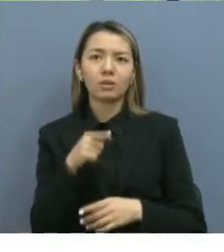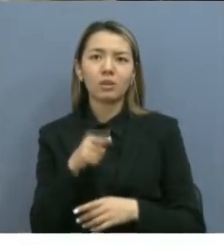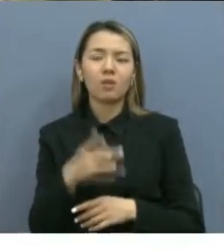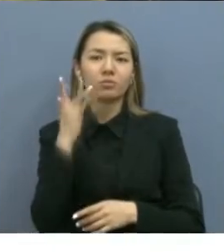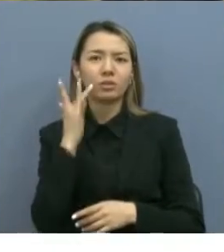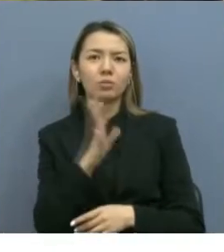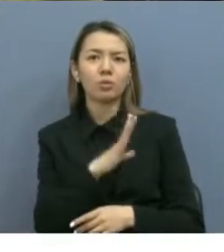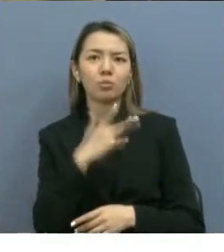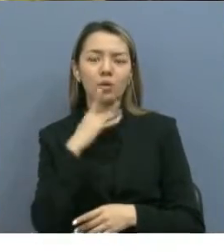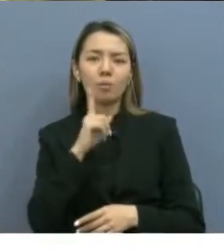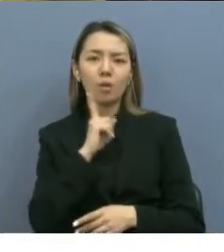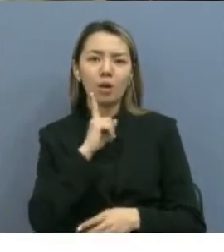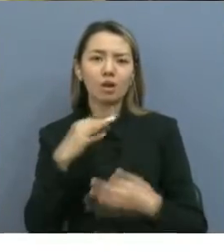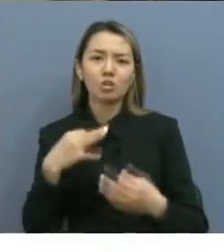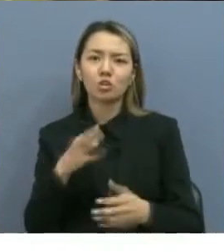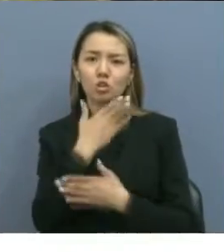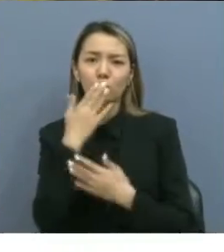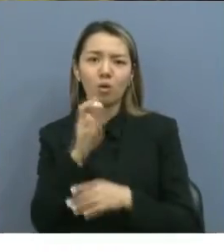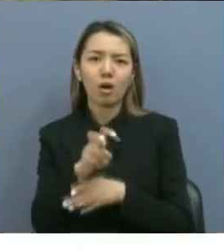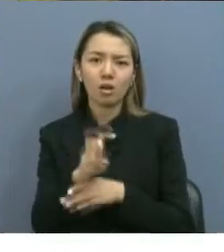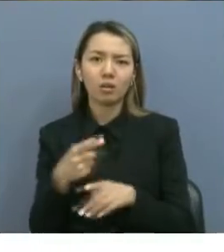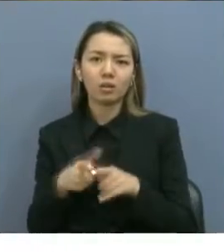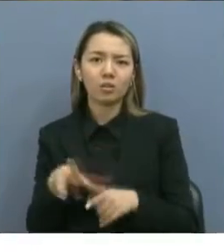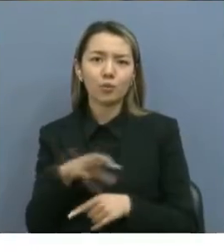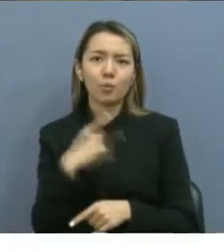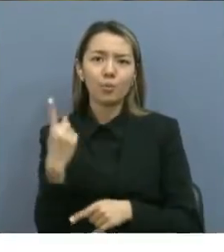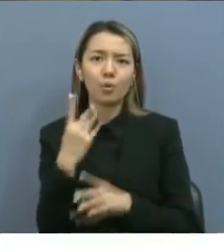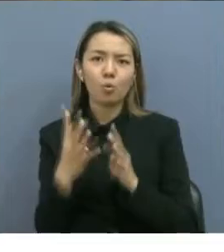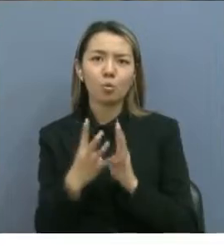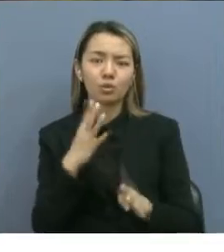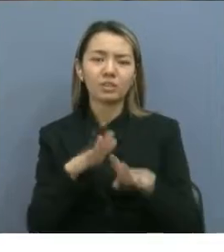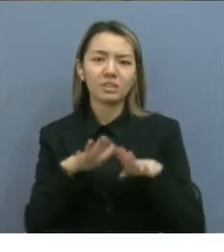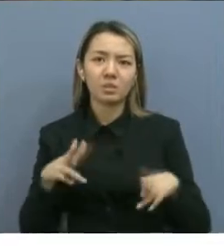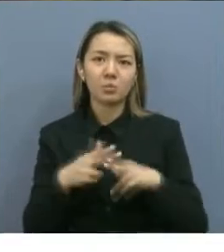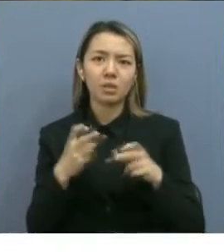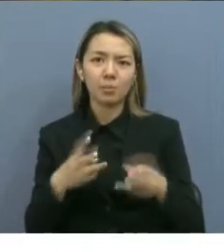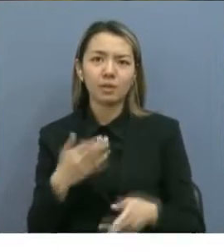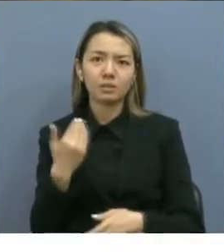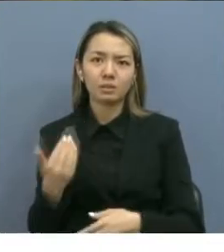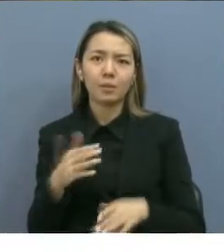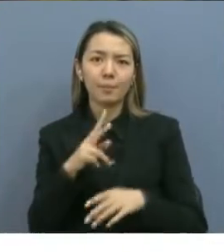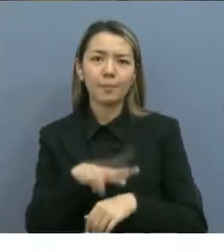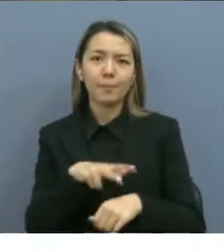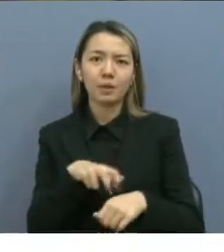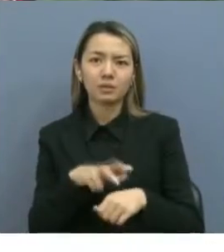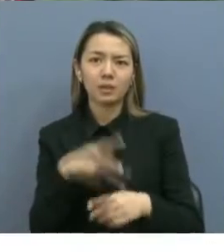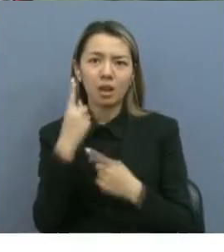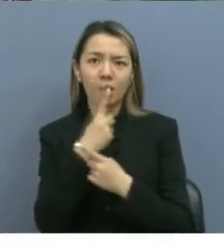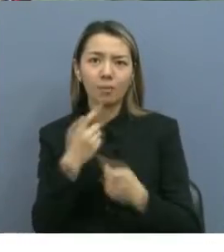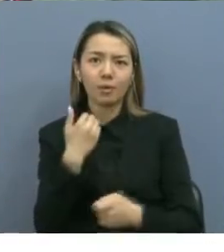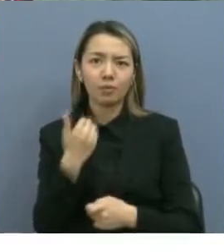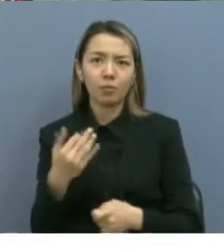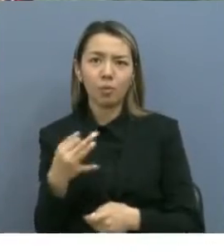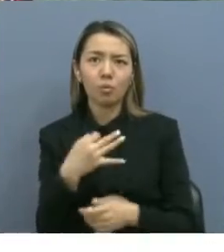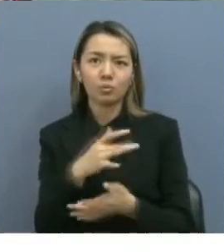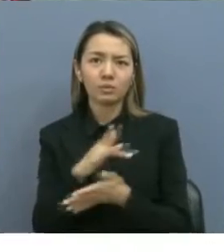жерлерге әзір шығуға рұқсат жоқ. Әрине, мұның барлығы ең алдымен сол балалардың қауіпсіздігі үшін. Полиция қызметкерлерінің мәліметінше,